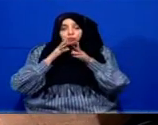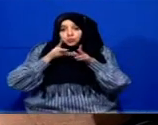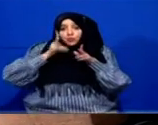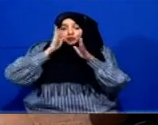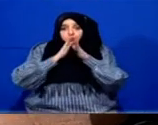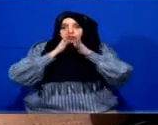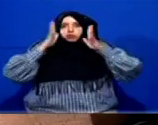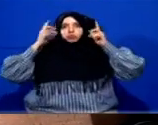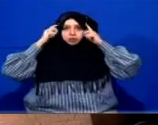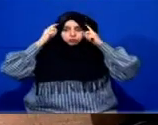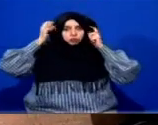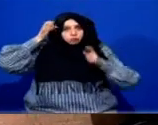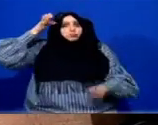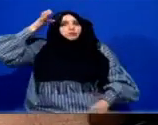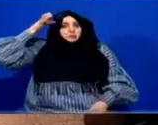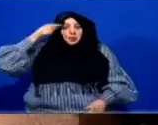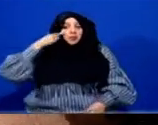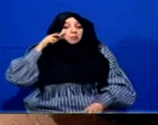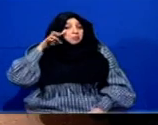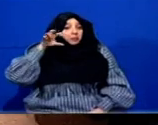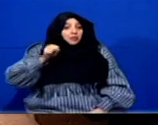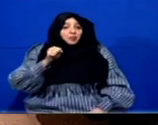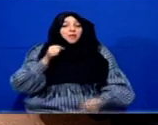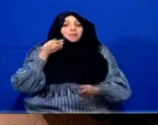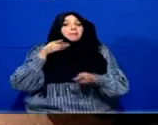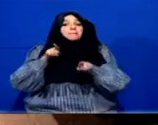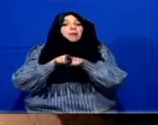ويعرف وتطلع مناهج الفتوى